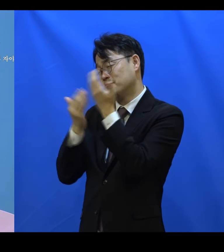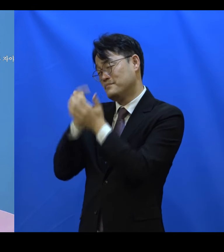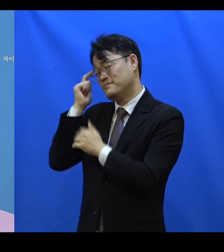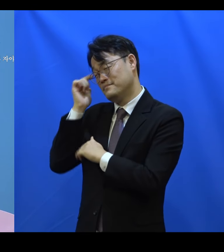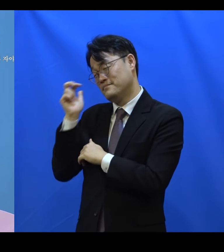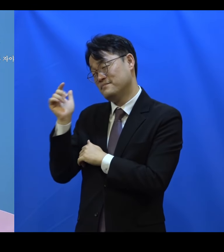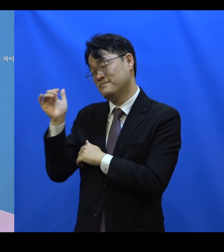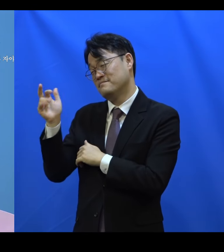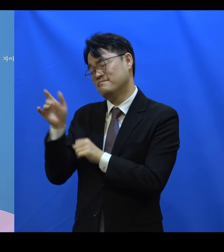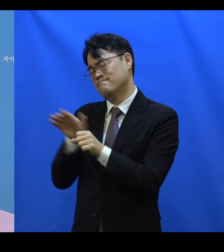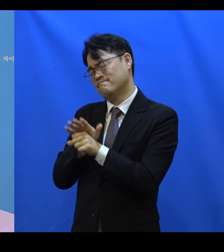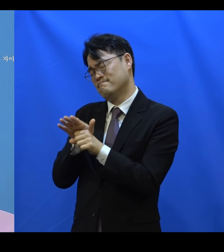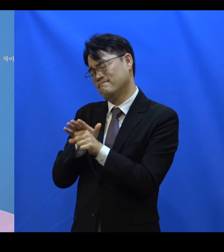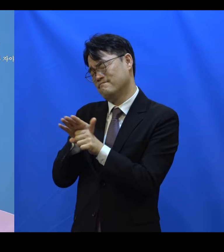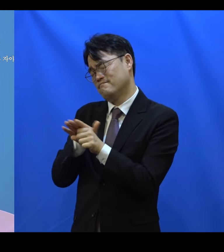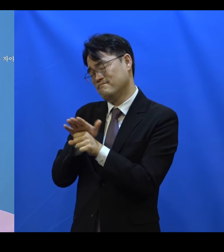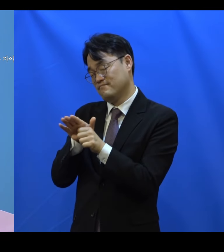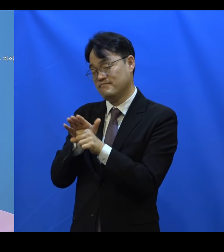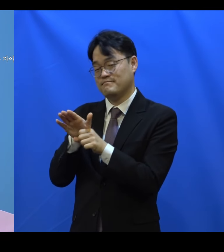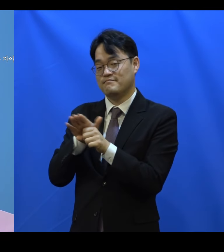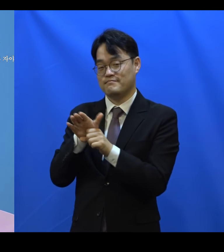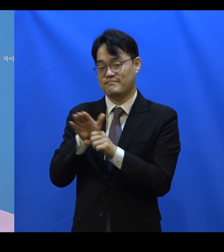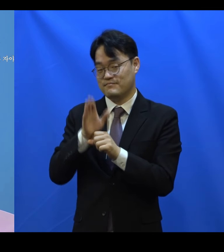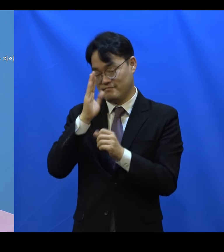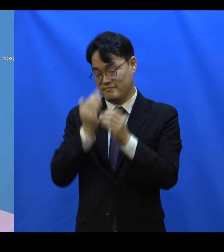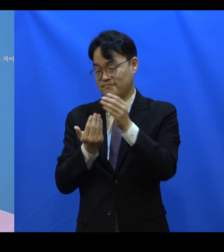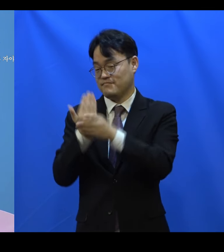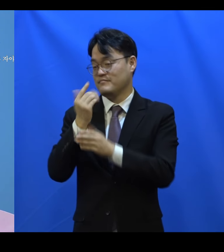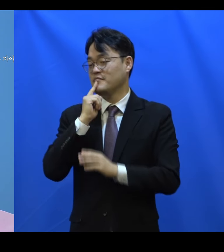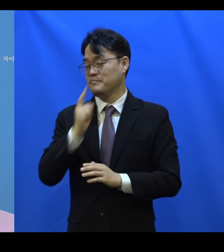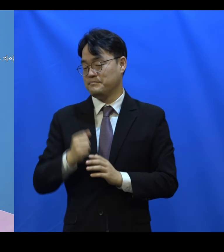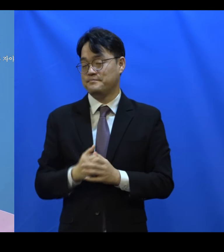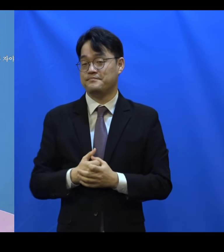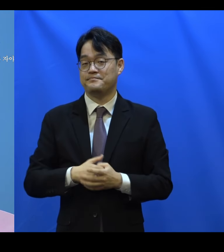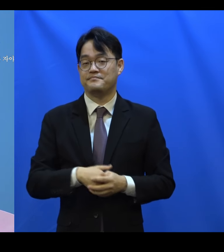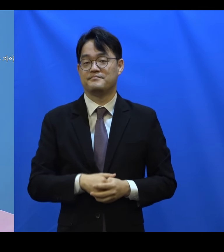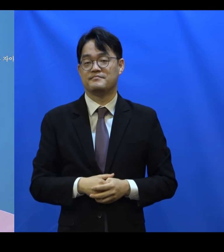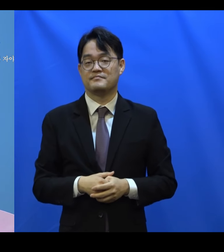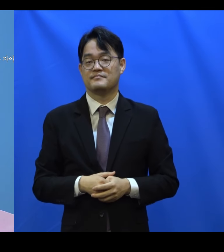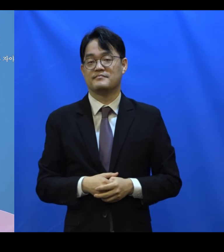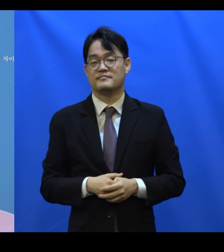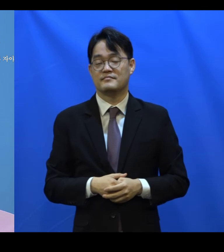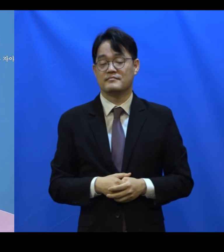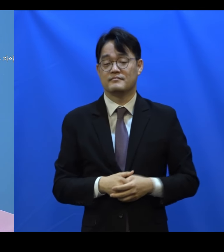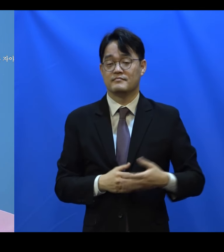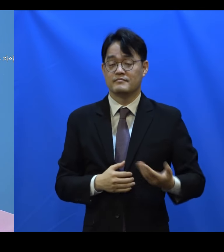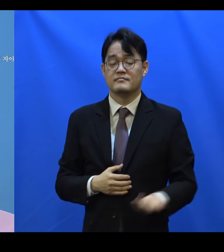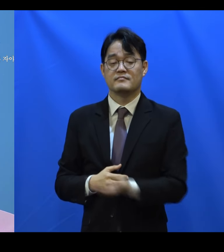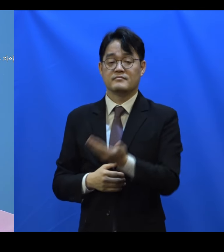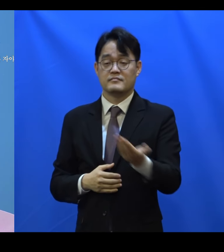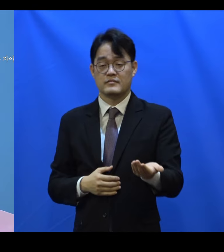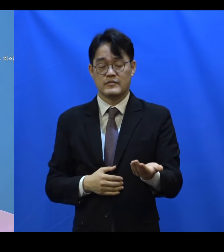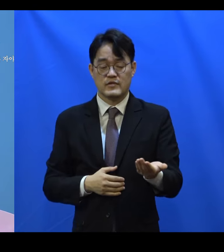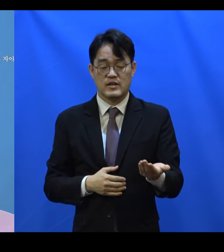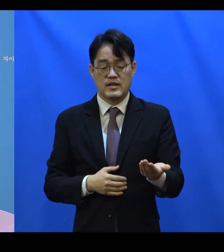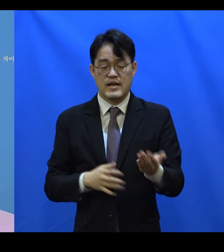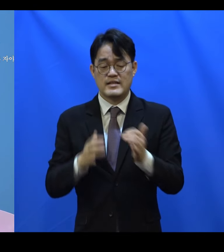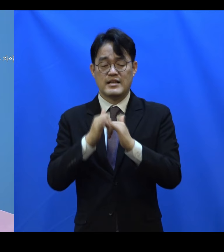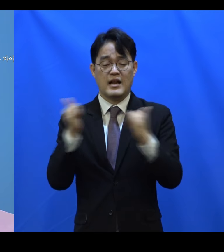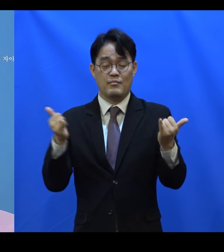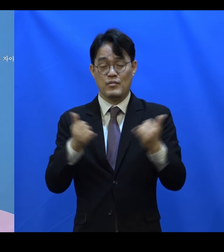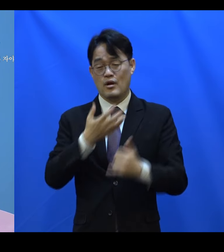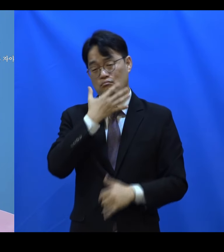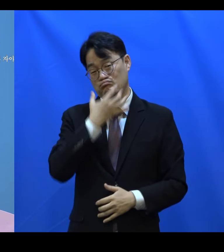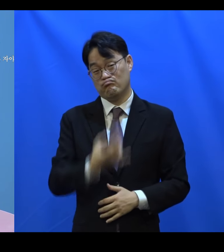여러분, 사랑을 느끼지 못하는 게 진짜 병이죠. 병은 사랑에 무감각해진 상태, 이게 가장 불행한 거잖아요.